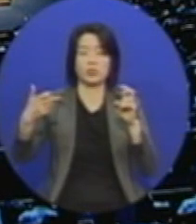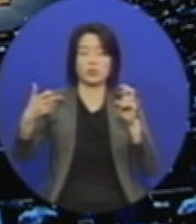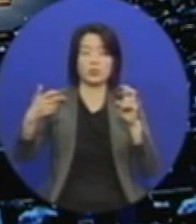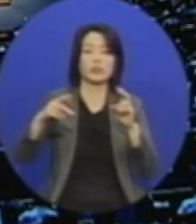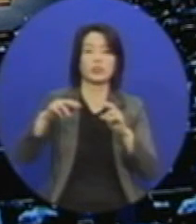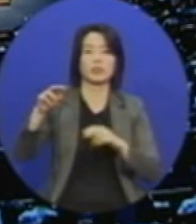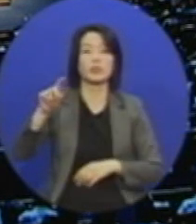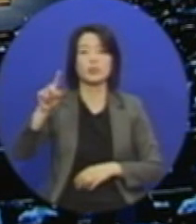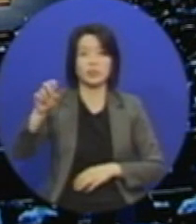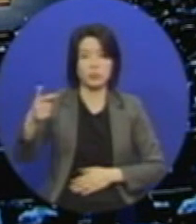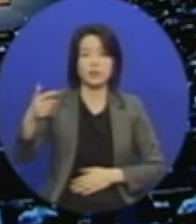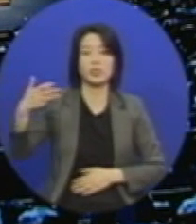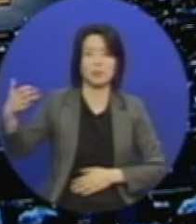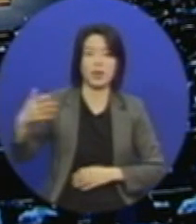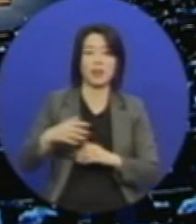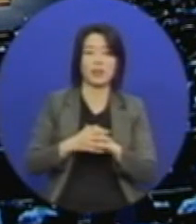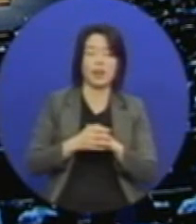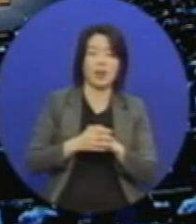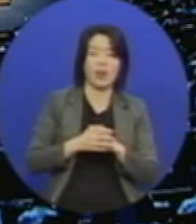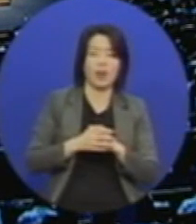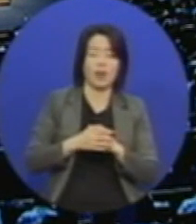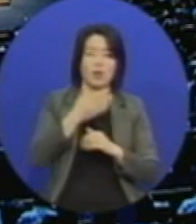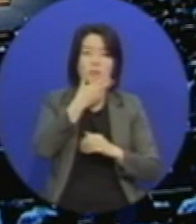엄청난 복을 약속하셨습니다